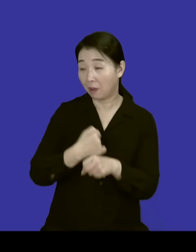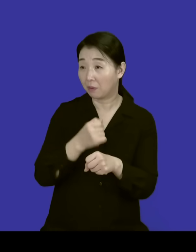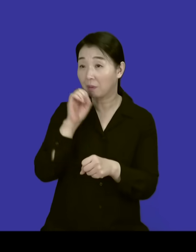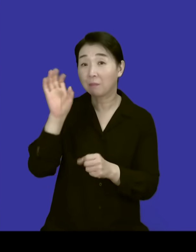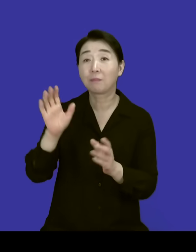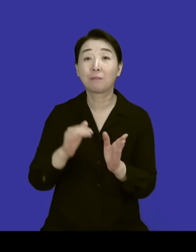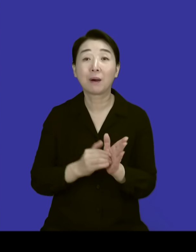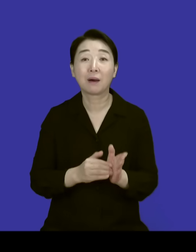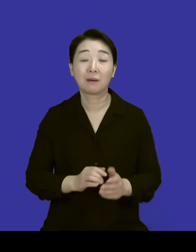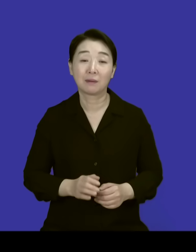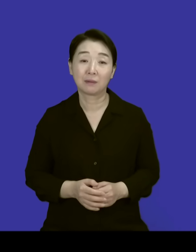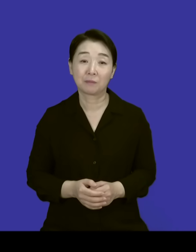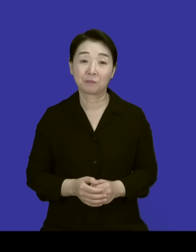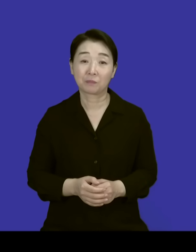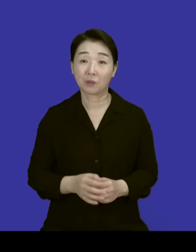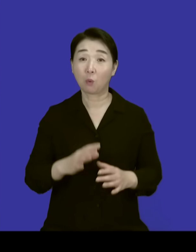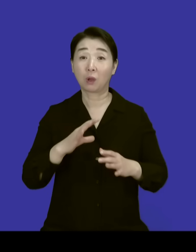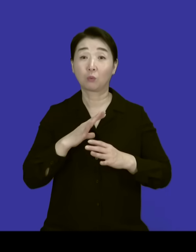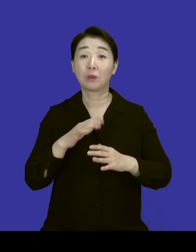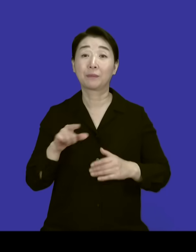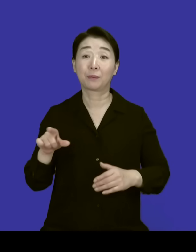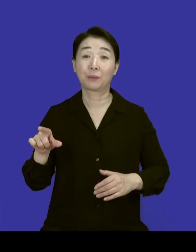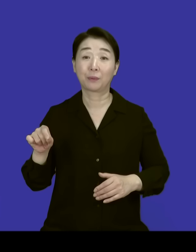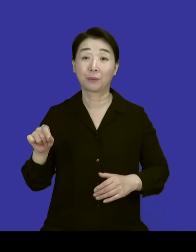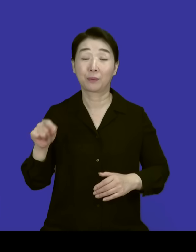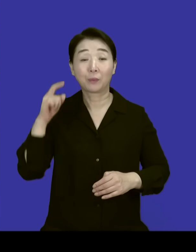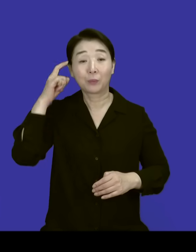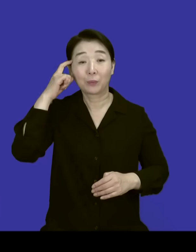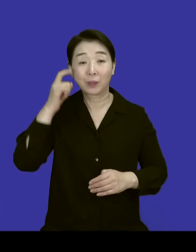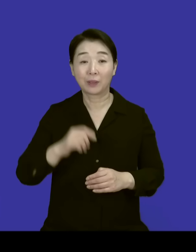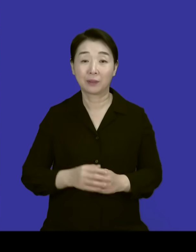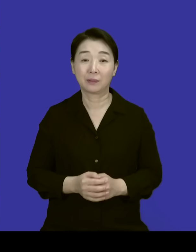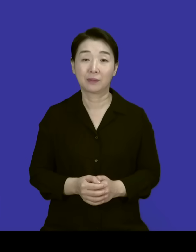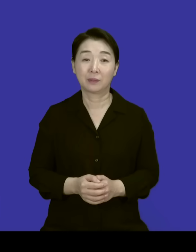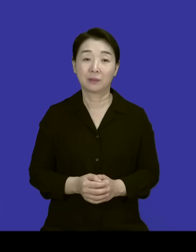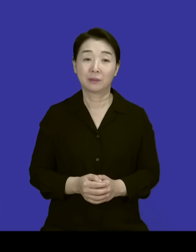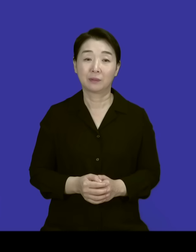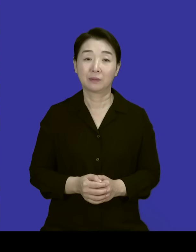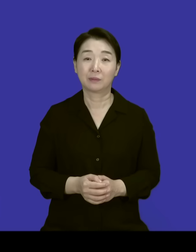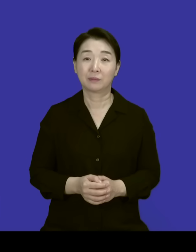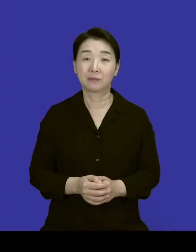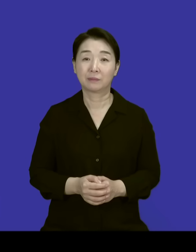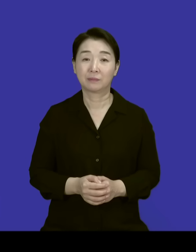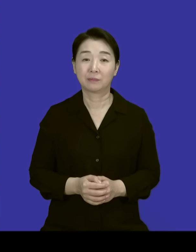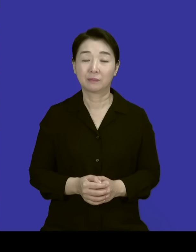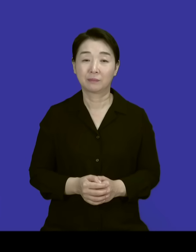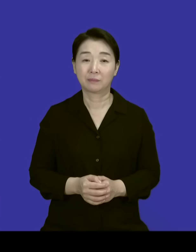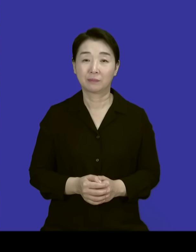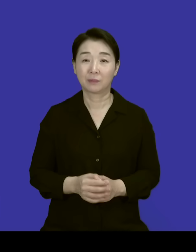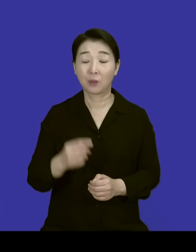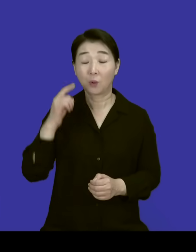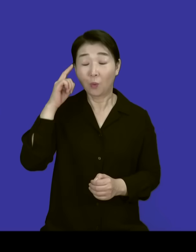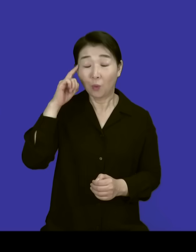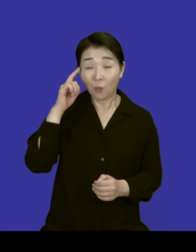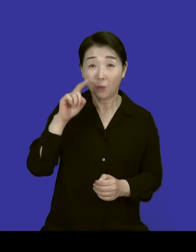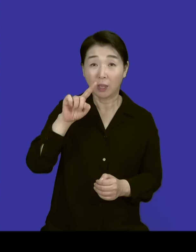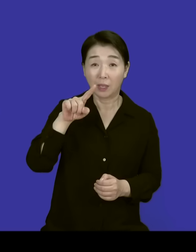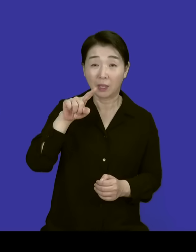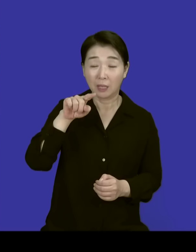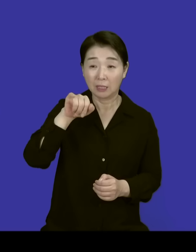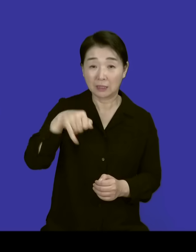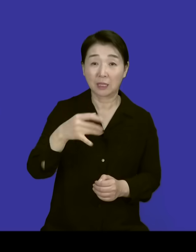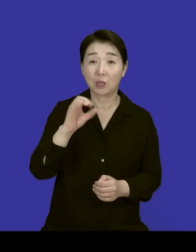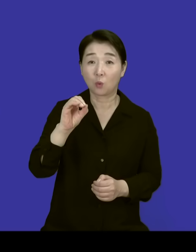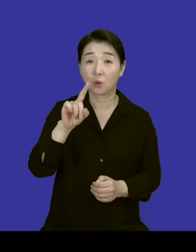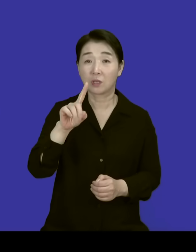거라고. 근데 약간 좀 놀라시긴 했어요. 그때 막 JV1010이라는 되게 예. 10만 원짜리 악기 갖다가 그 곡을 다 만들었거든요,